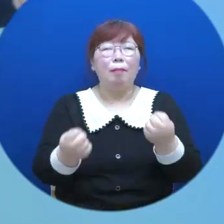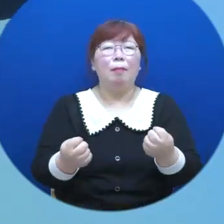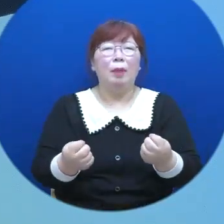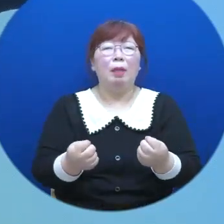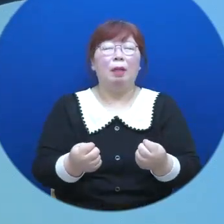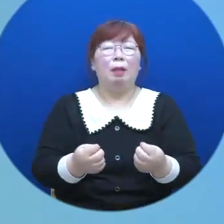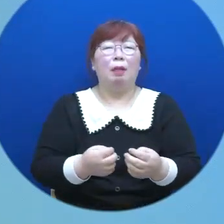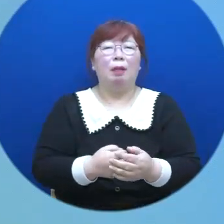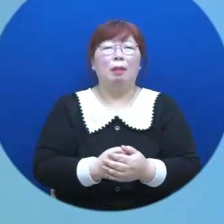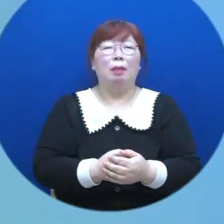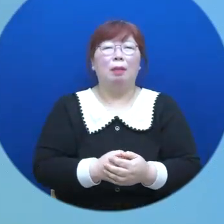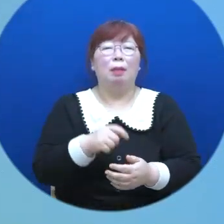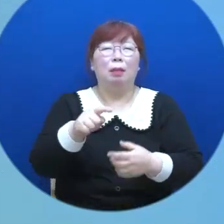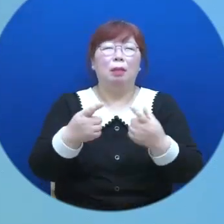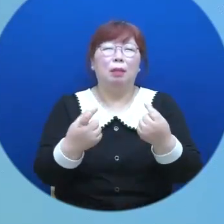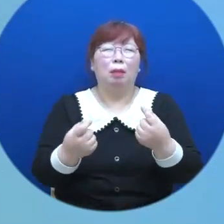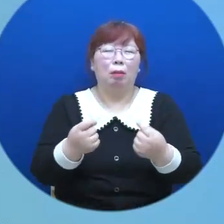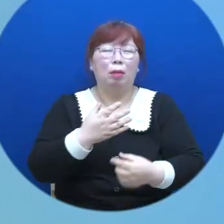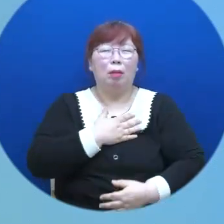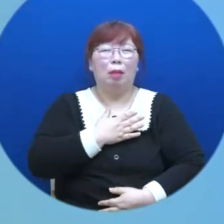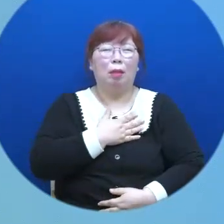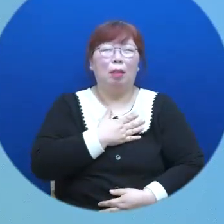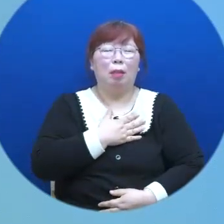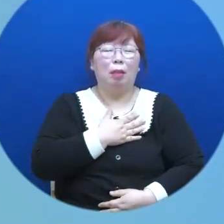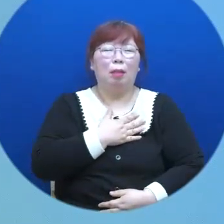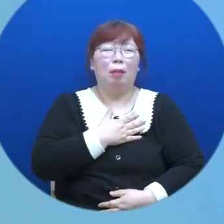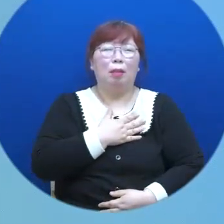이런 저를 우리에게 말해주는 거지.